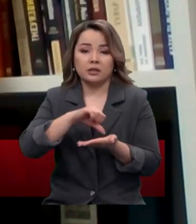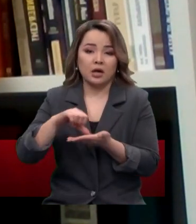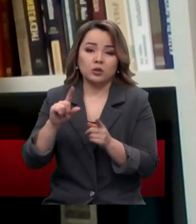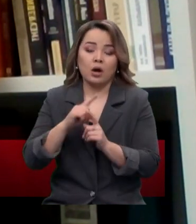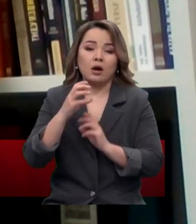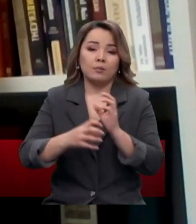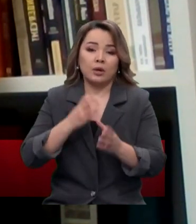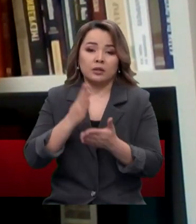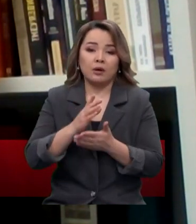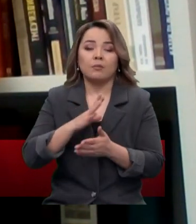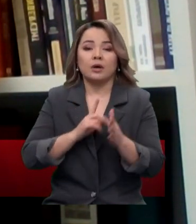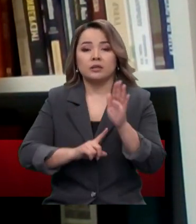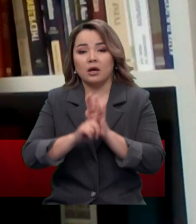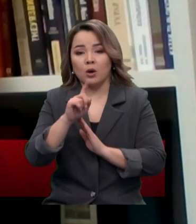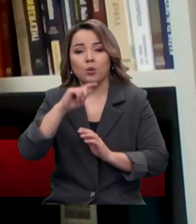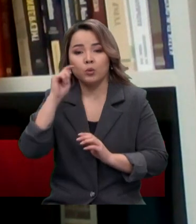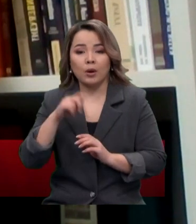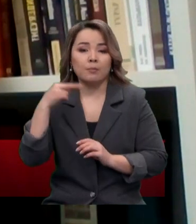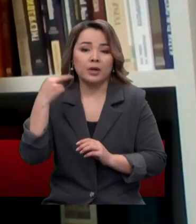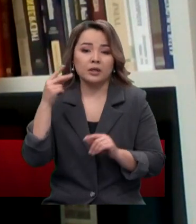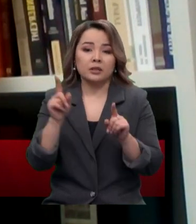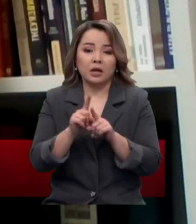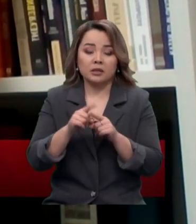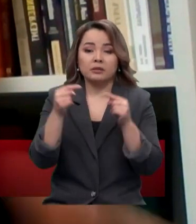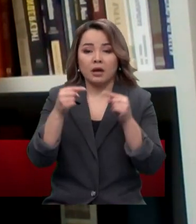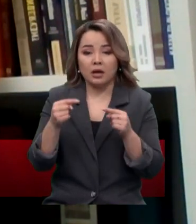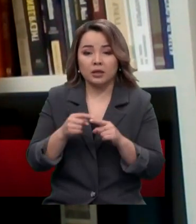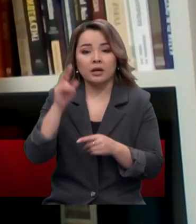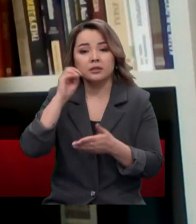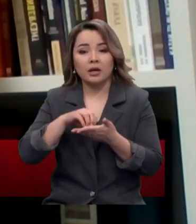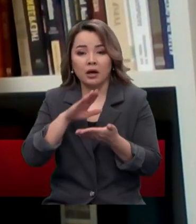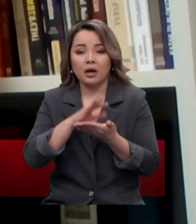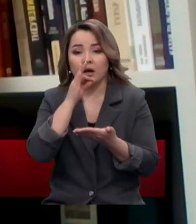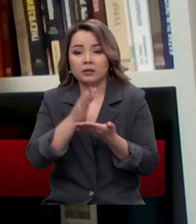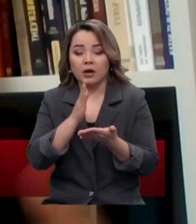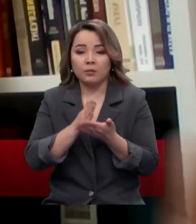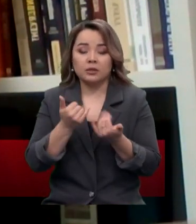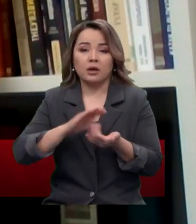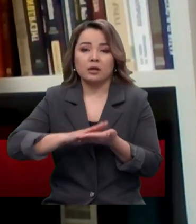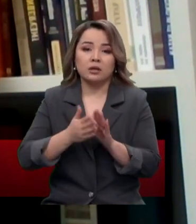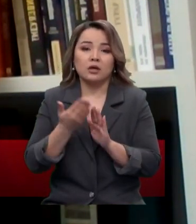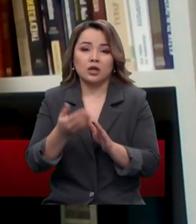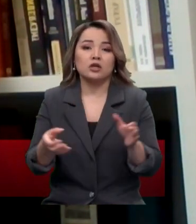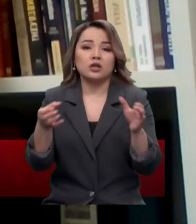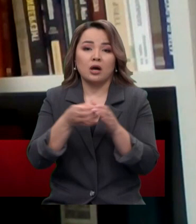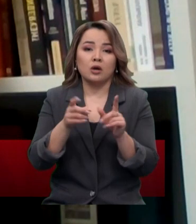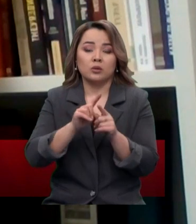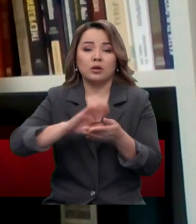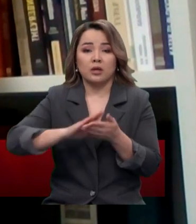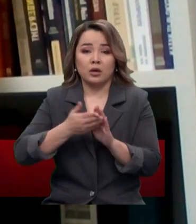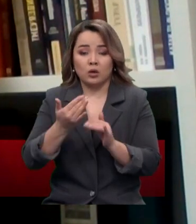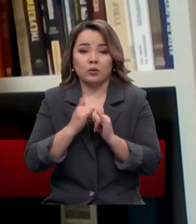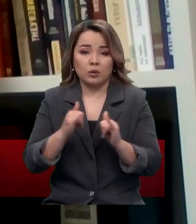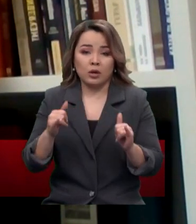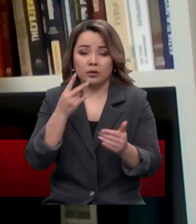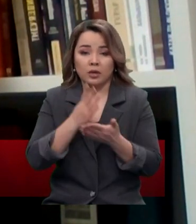әлемдік бақтың баршамасы тіпті Украина президенті де нақты тіпті даталарын айтып жатыр. Осындай эскалациялық жағдайға дейін келіп жатыр. Оның бірден